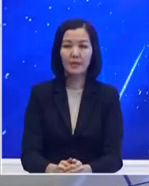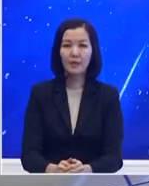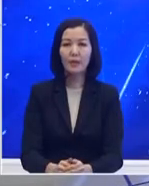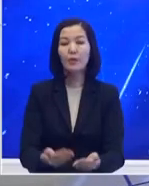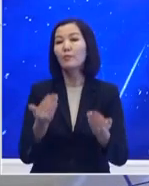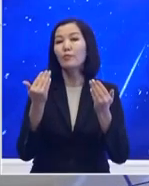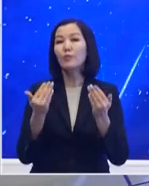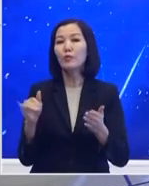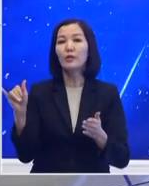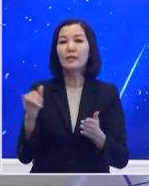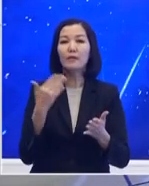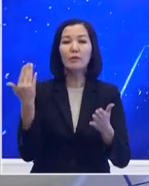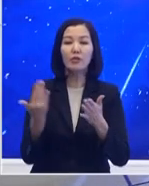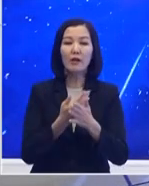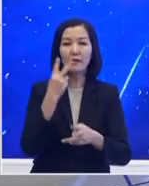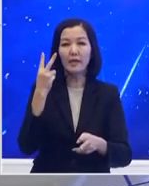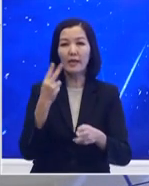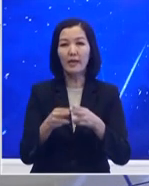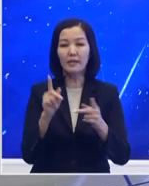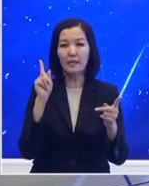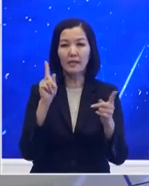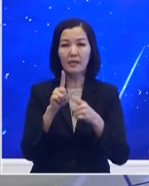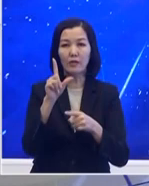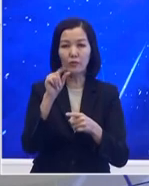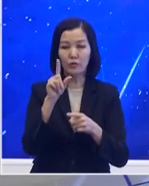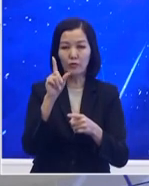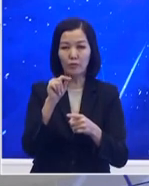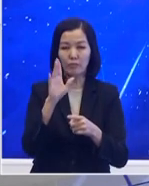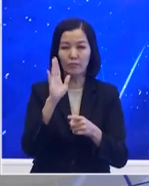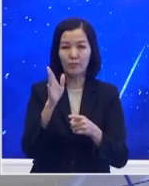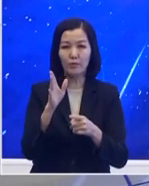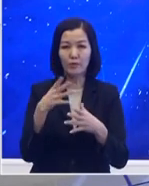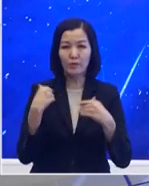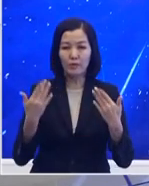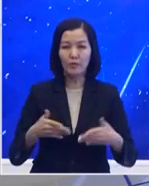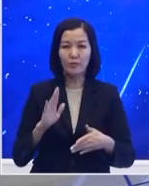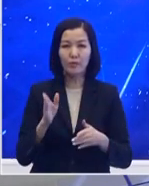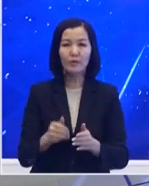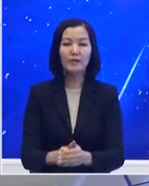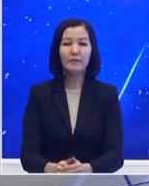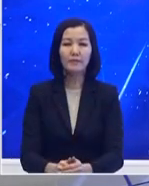Бүгінге келіп түскен ақпараттар легі осындай. Назарларыңызға рахмет, аман, сау болыңыздар.